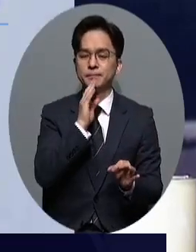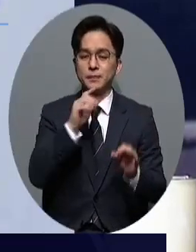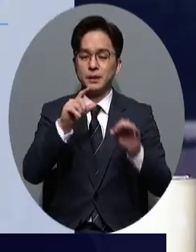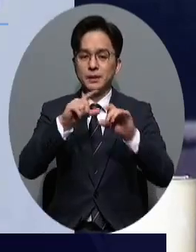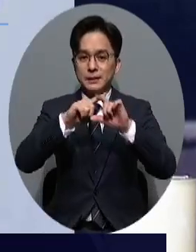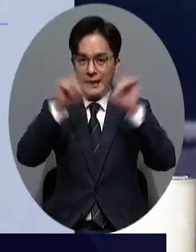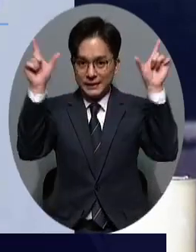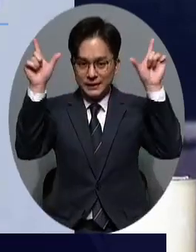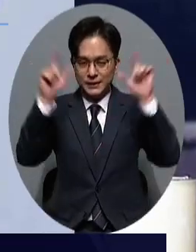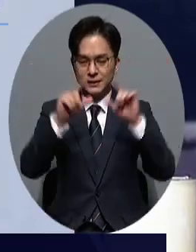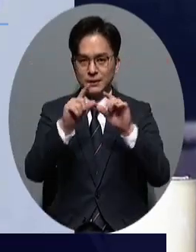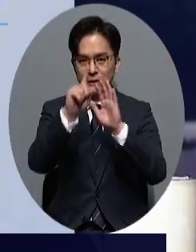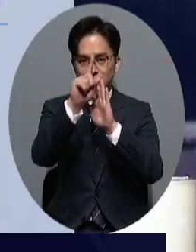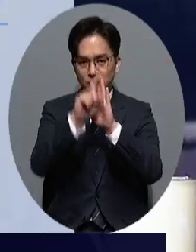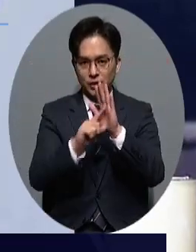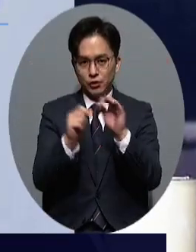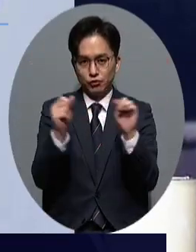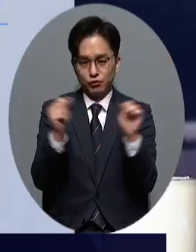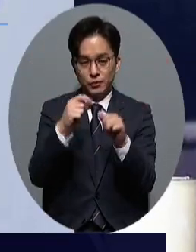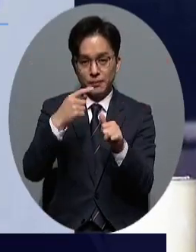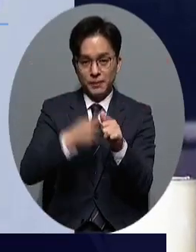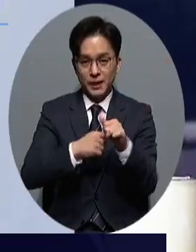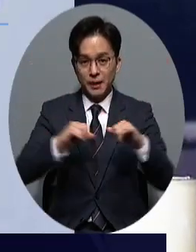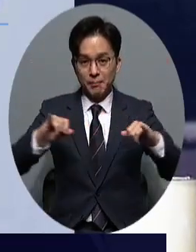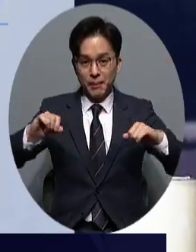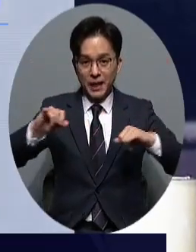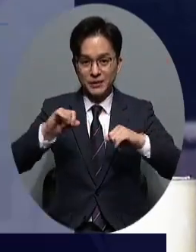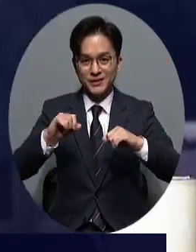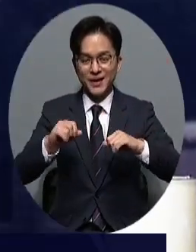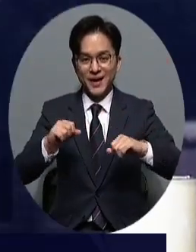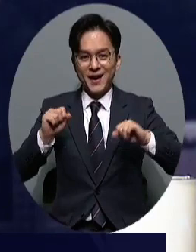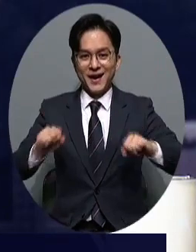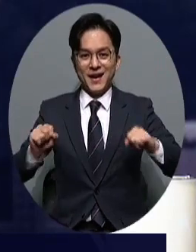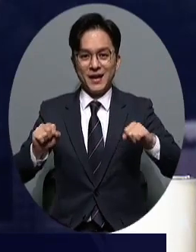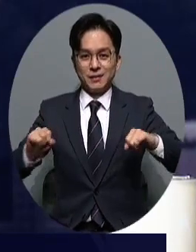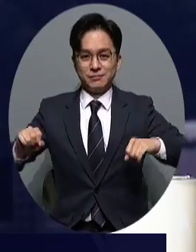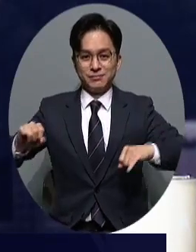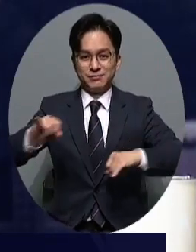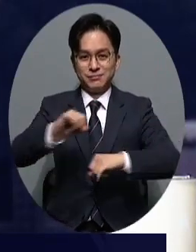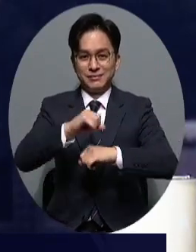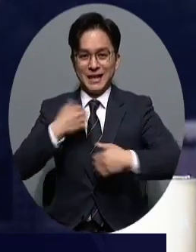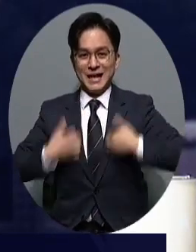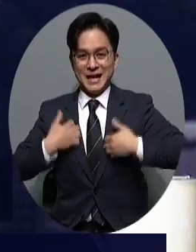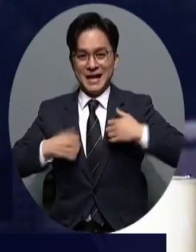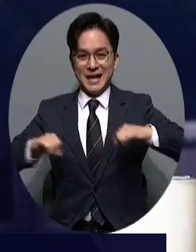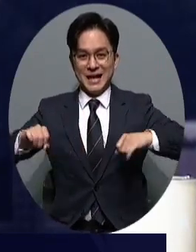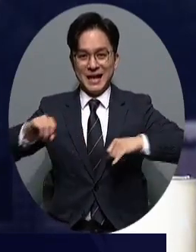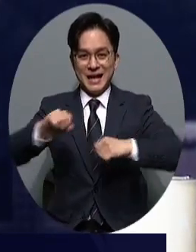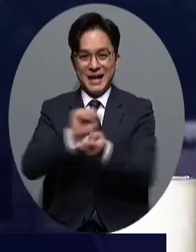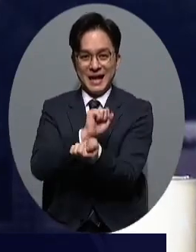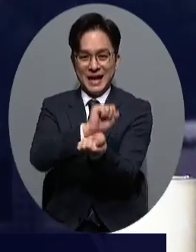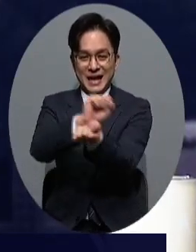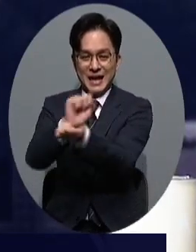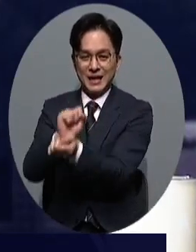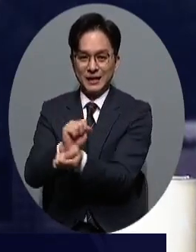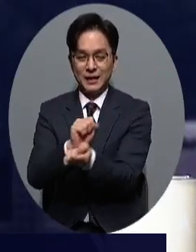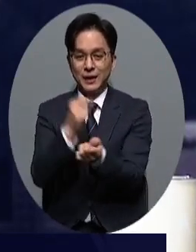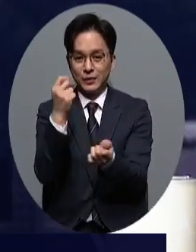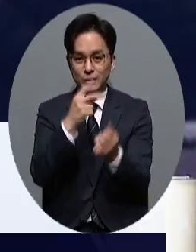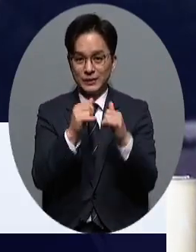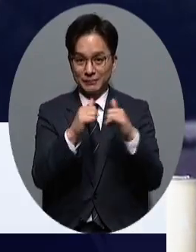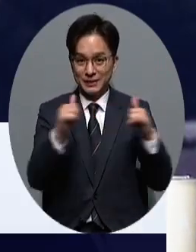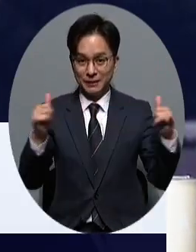공기로 인해서 바이러스의 활동량이 증가하게 되고요. 예. 춥기 때문에 사람들이 실내로 모이면서 난방으로 인해서